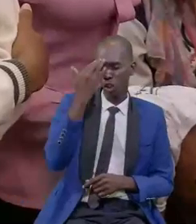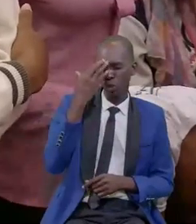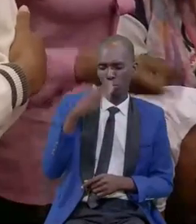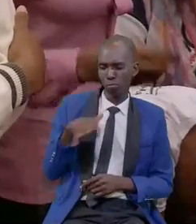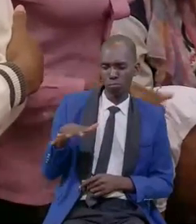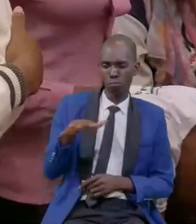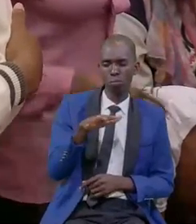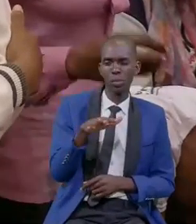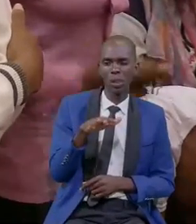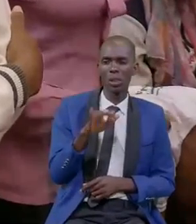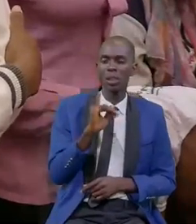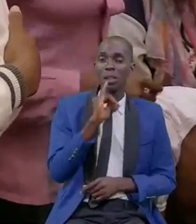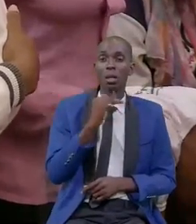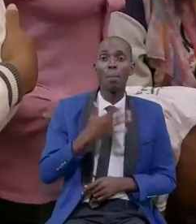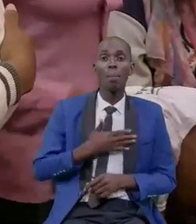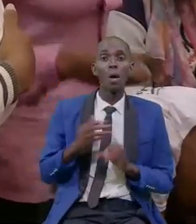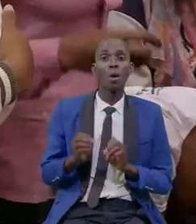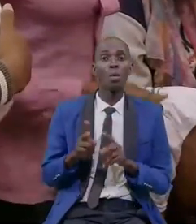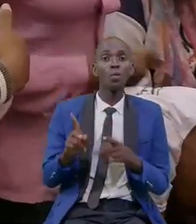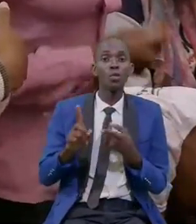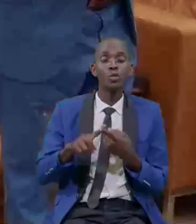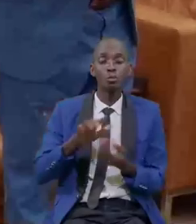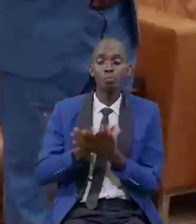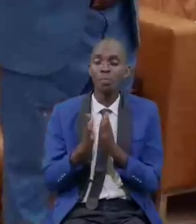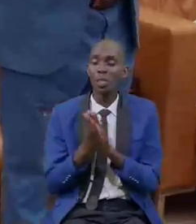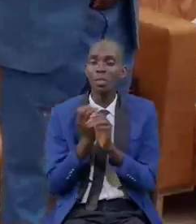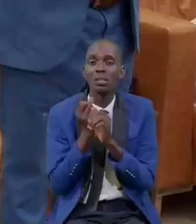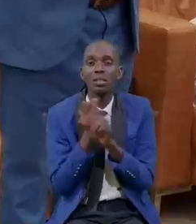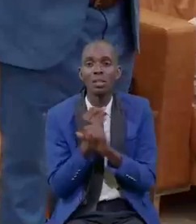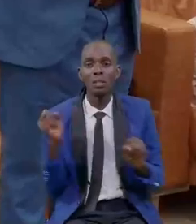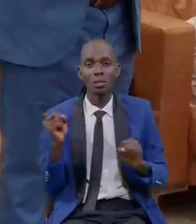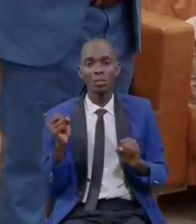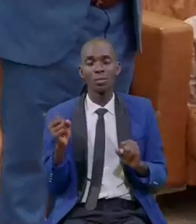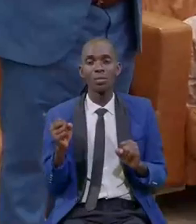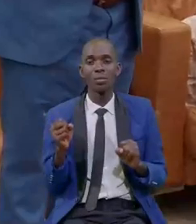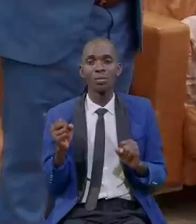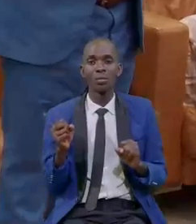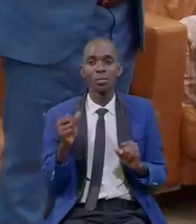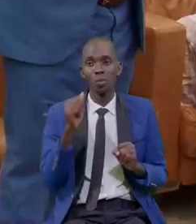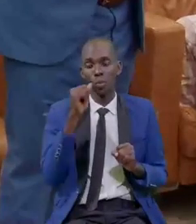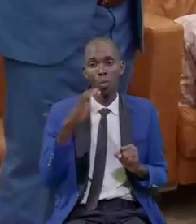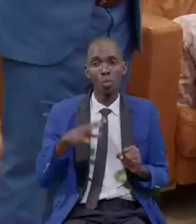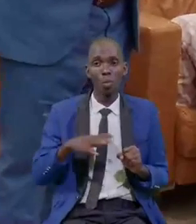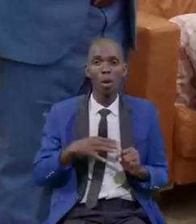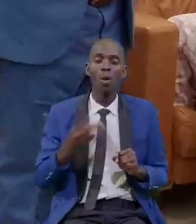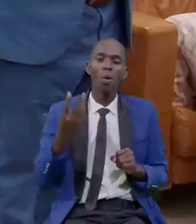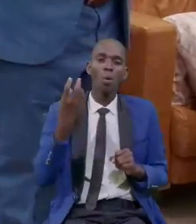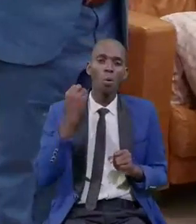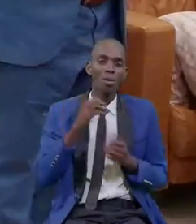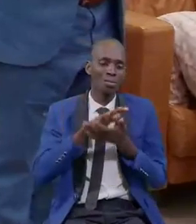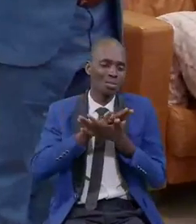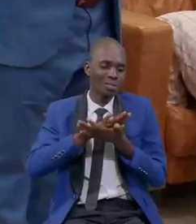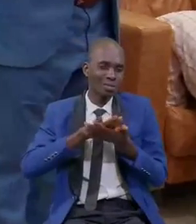ces espions sont arrivés, elle savait que voici ma chance pour le salut. Elle était